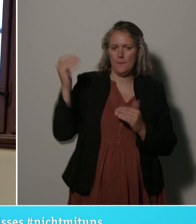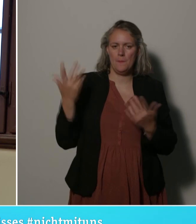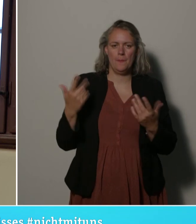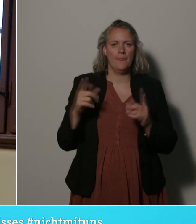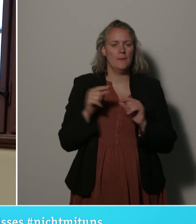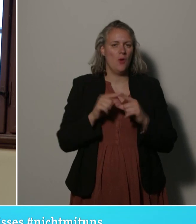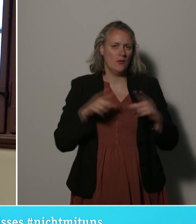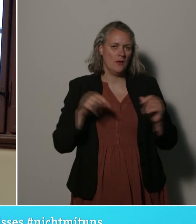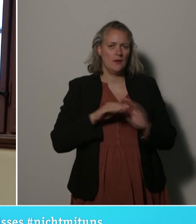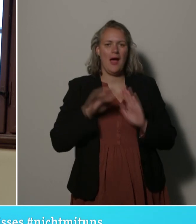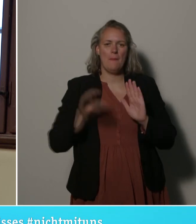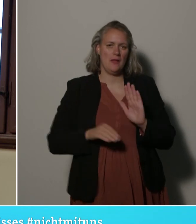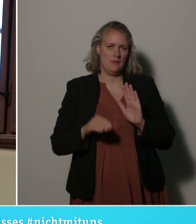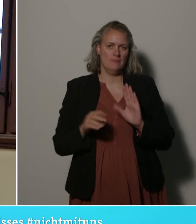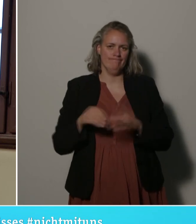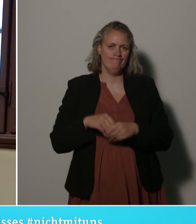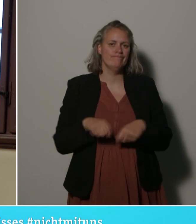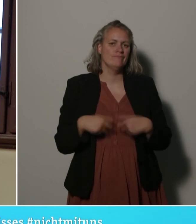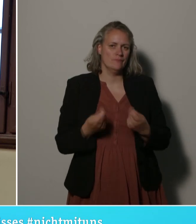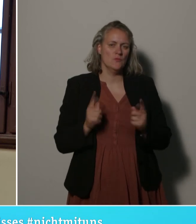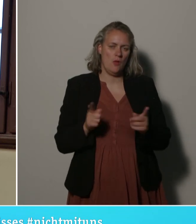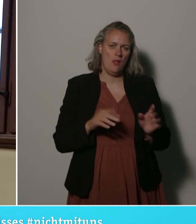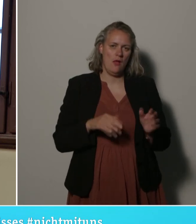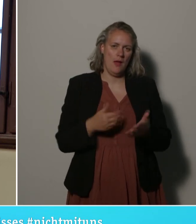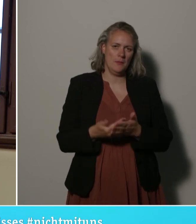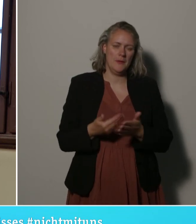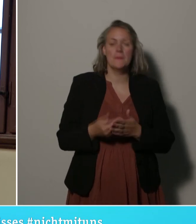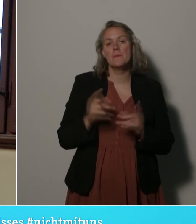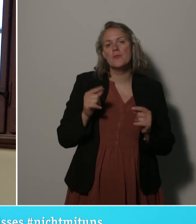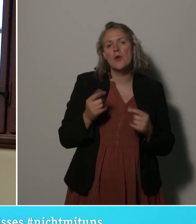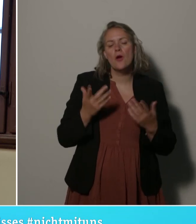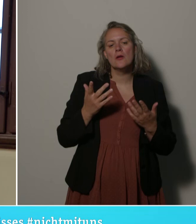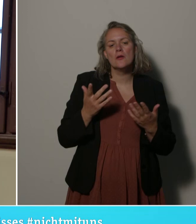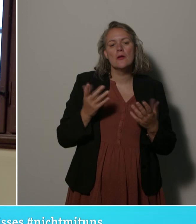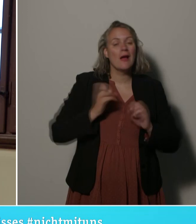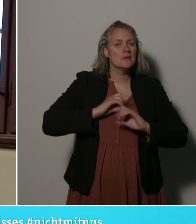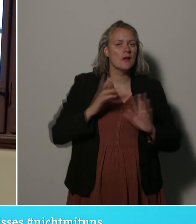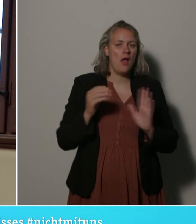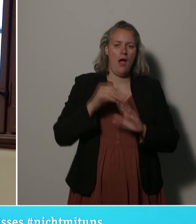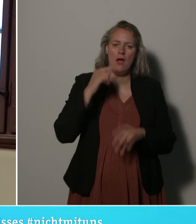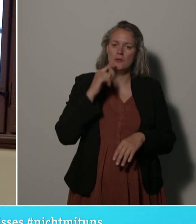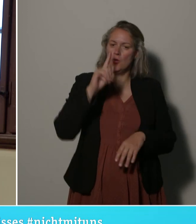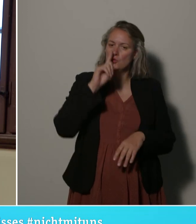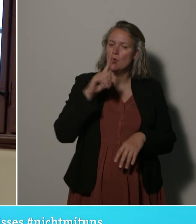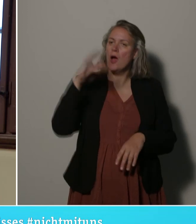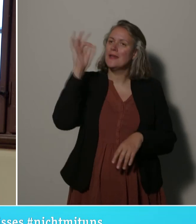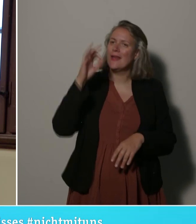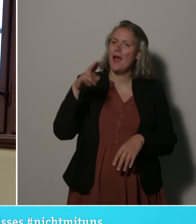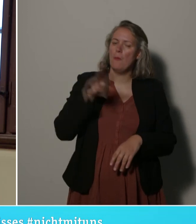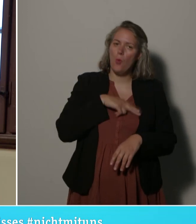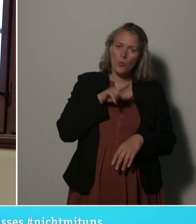rabattierte Tickets gibt. Und da geht es ganz explizit eben nicht nur um in Richtung Jena Bonus,